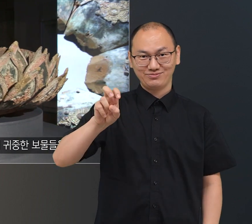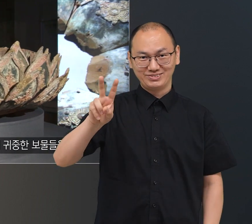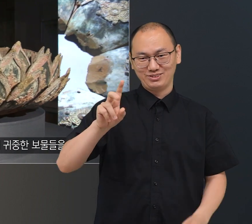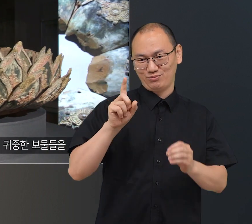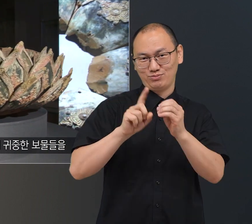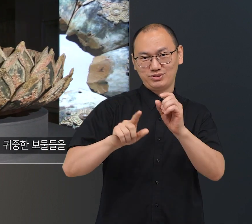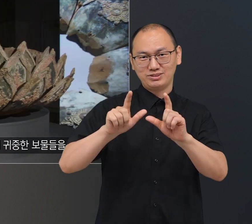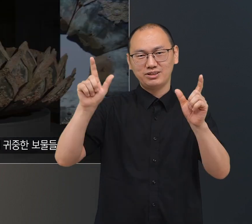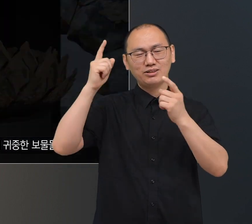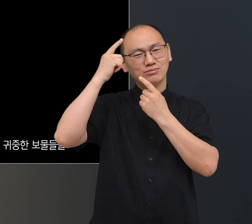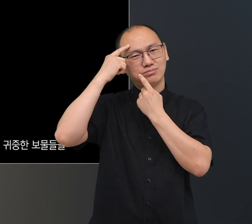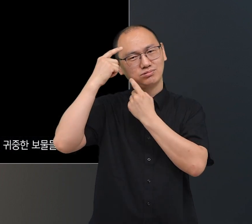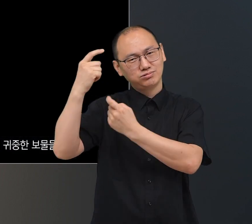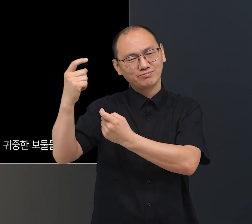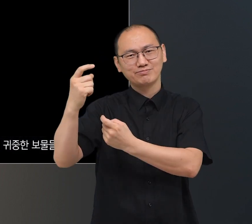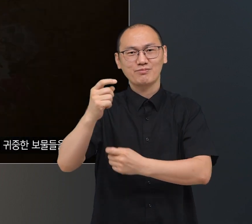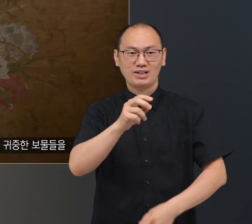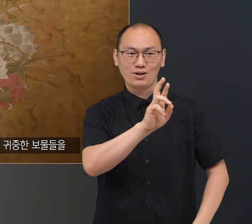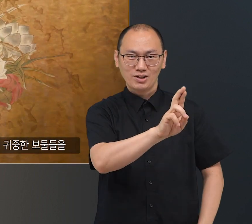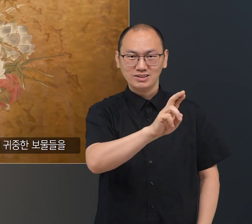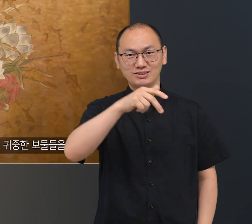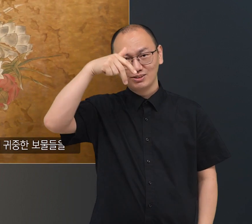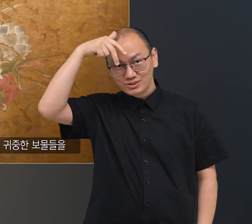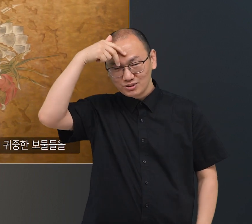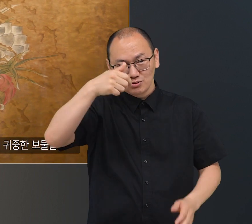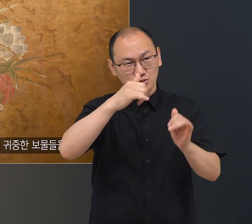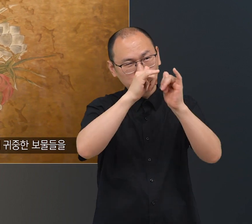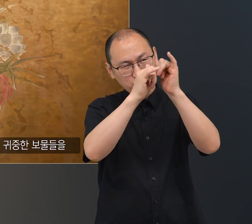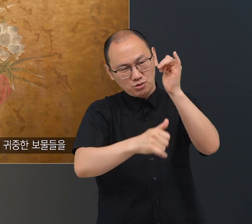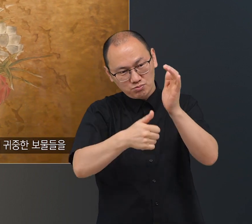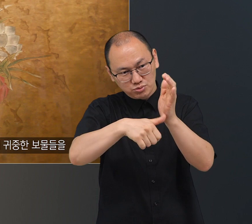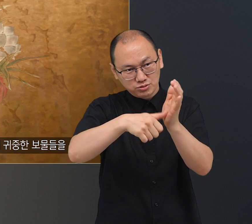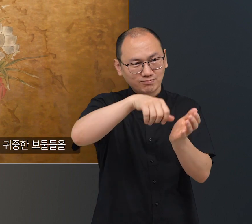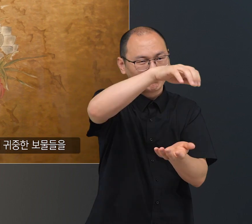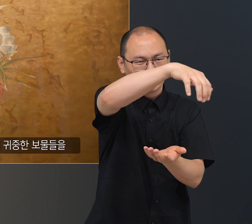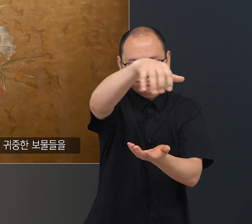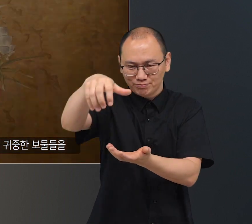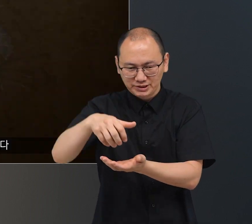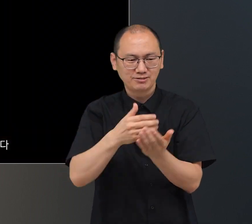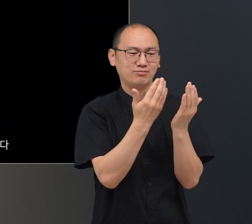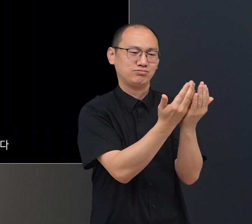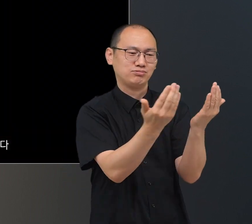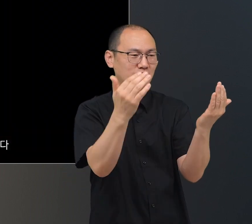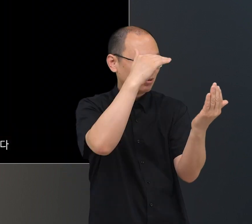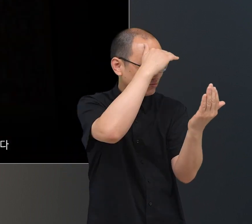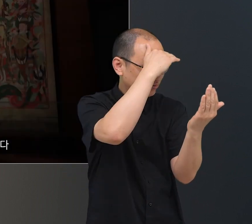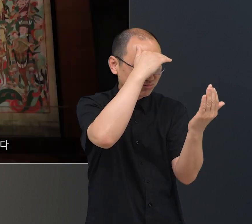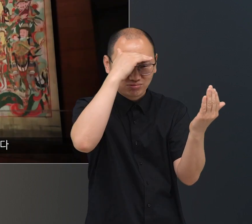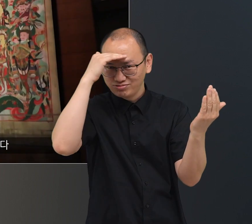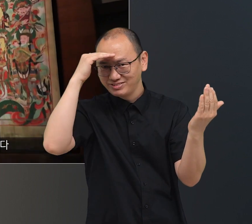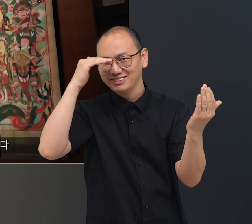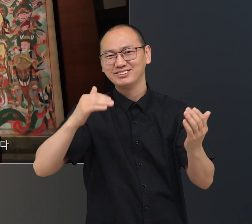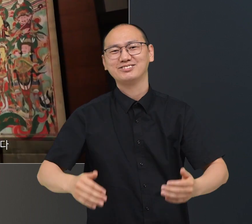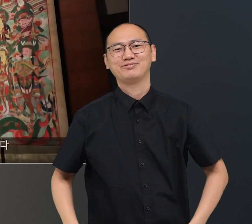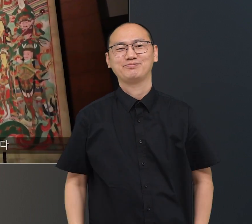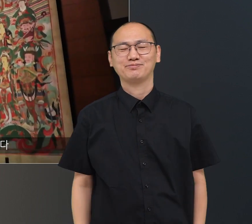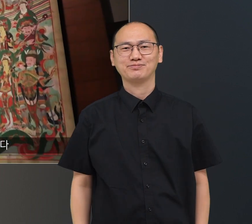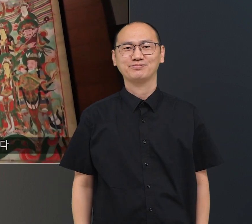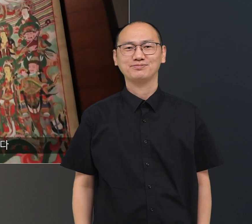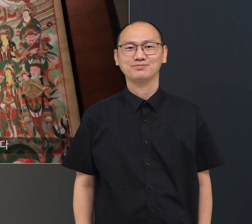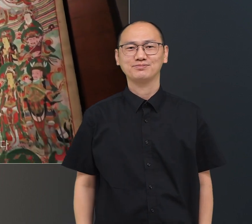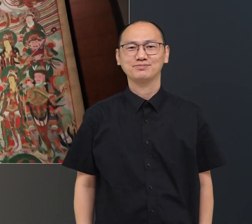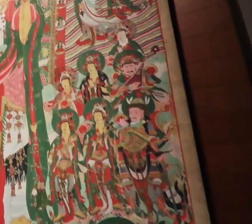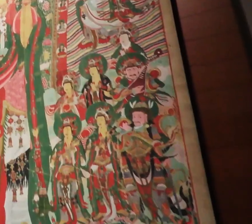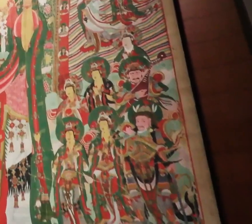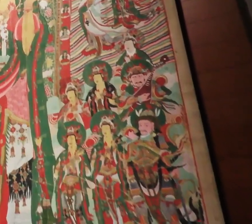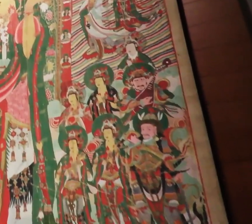2022년 부처님 오신 날을 기념하여 고려시대와 조선시대의 귀중한 보물들을 한자리에서 만나볼 수 있는 시간이